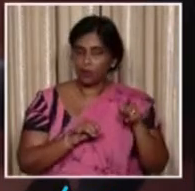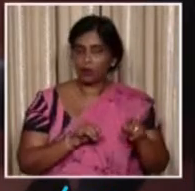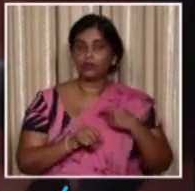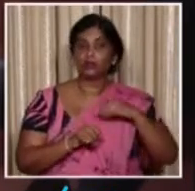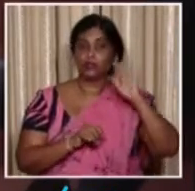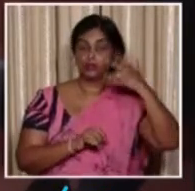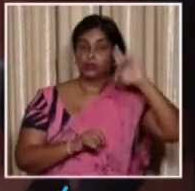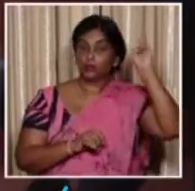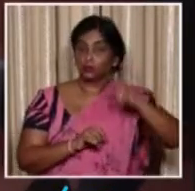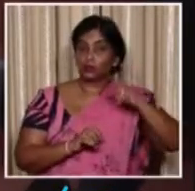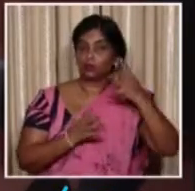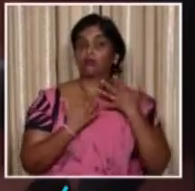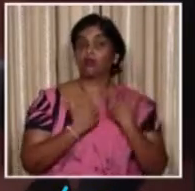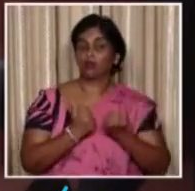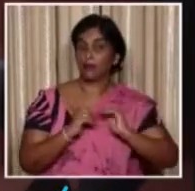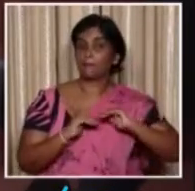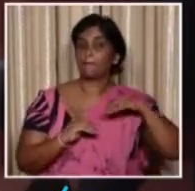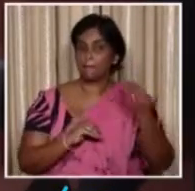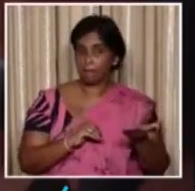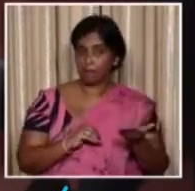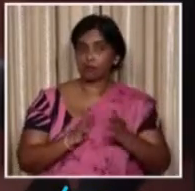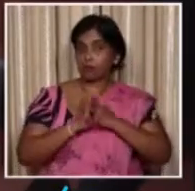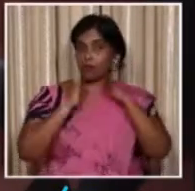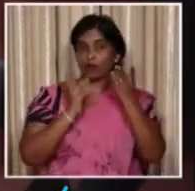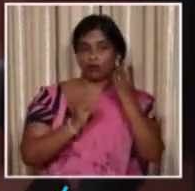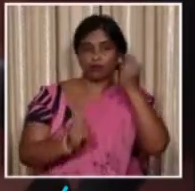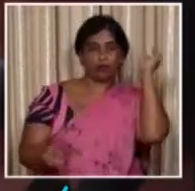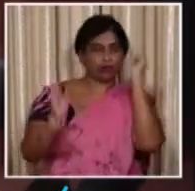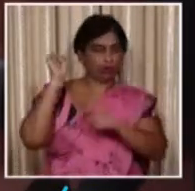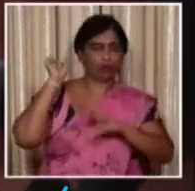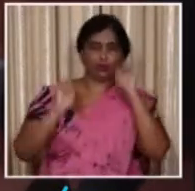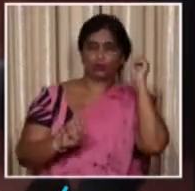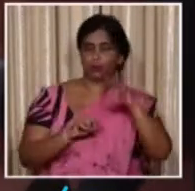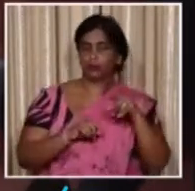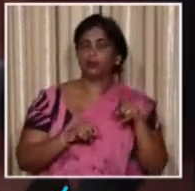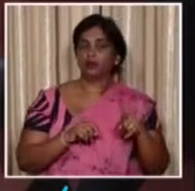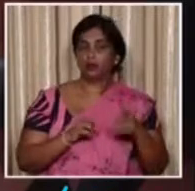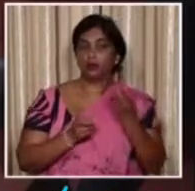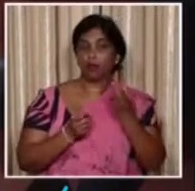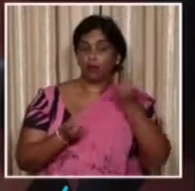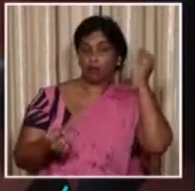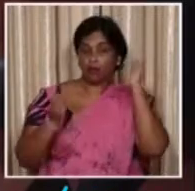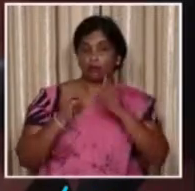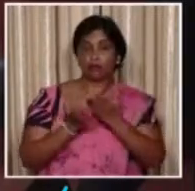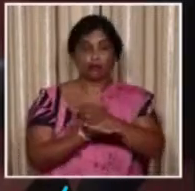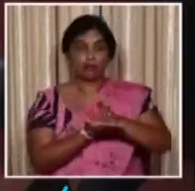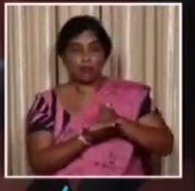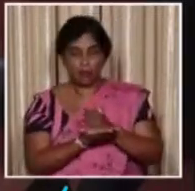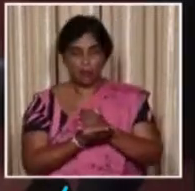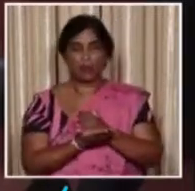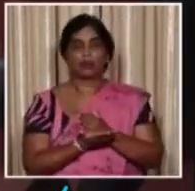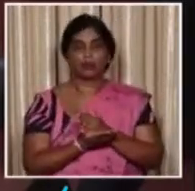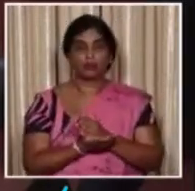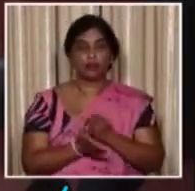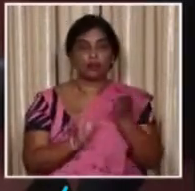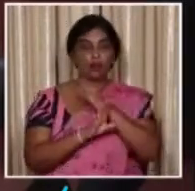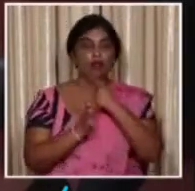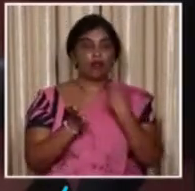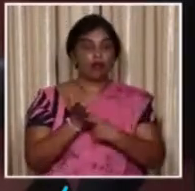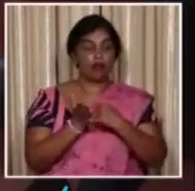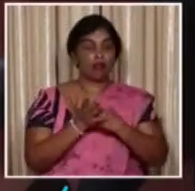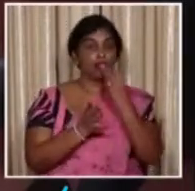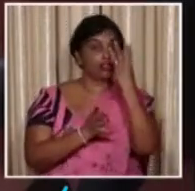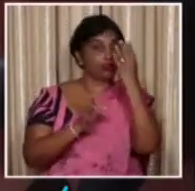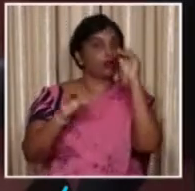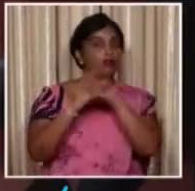විශේෂම ජයග්‍රහණ රැස්සක් ලැබුණාට පසුව විශාල මුදල් කන්දරාවක් එන්න පටන් ගත්තා. ඒ මුදල් කන්දරාව බෙදා ගන්න එක කාලයක රණතුංගලා 3 දිනක්